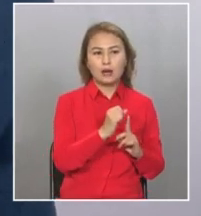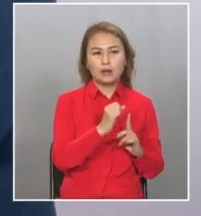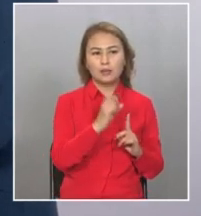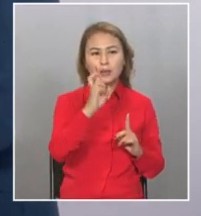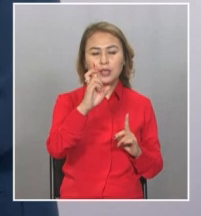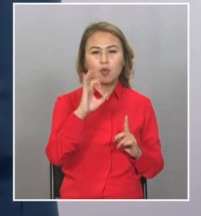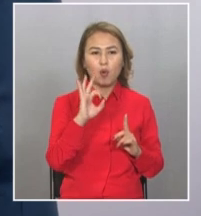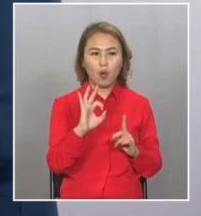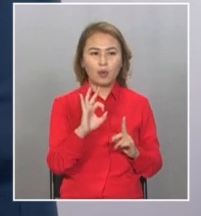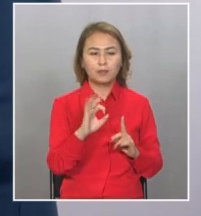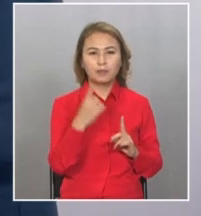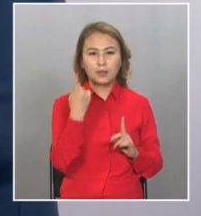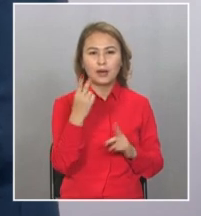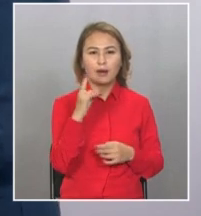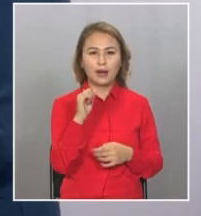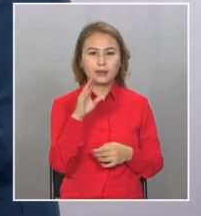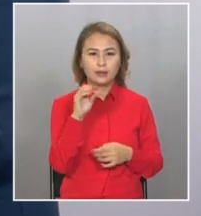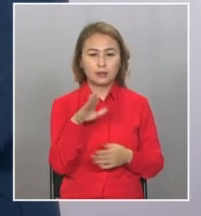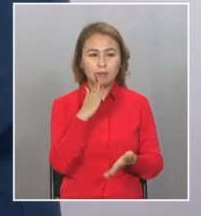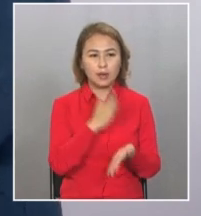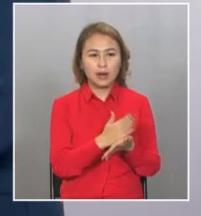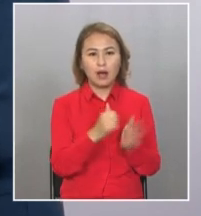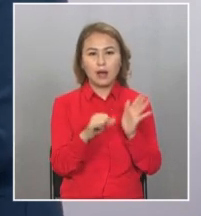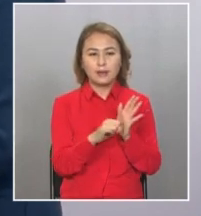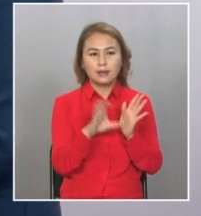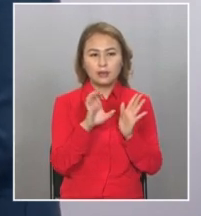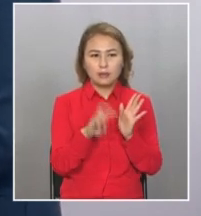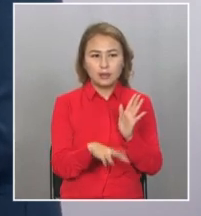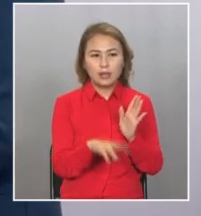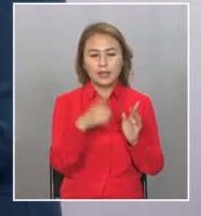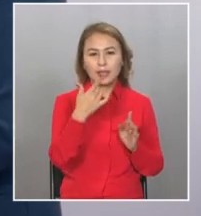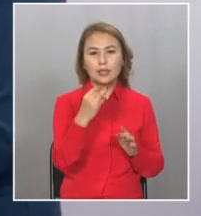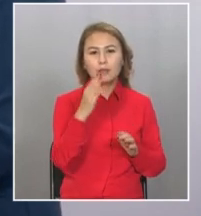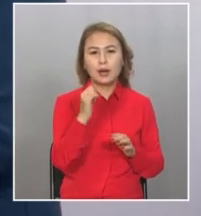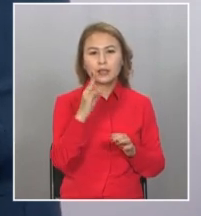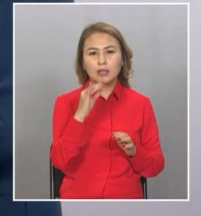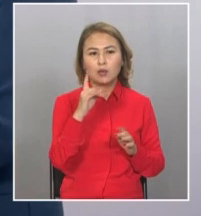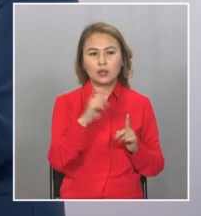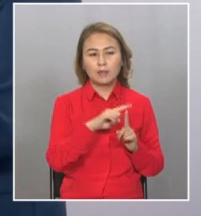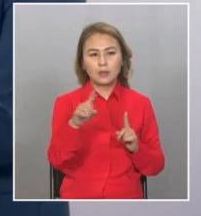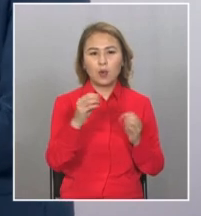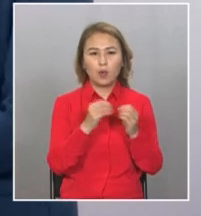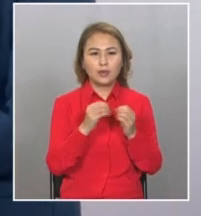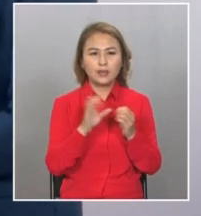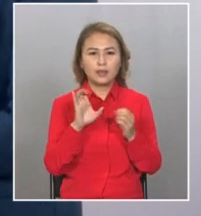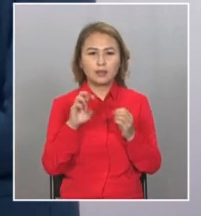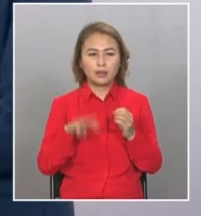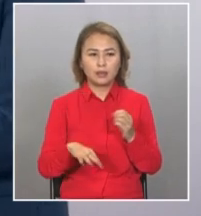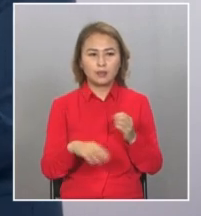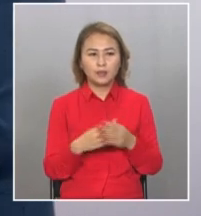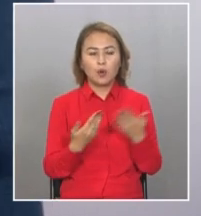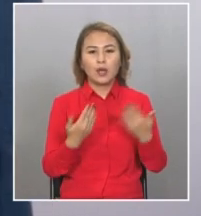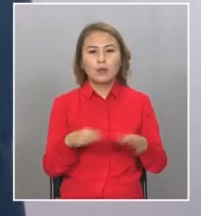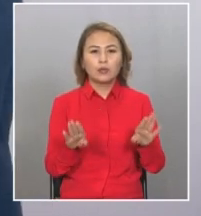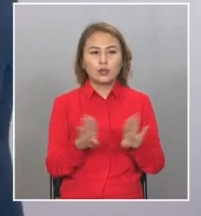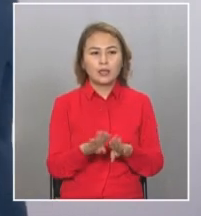үш бұрышында бізде бір катет белгілі 6 сантиметр және гипотенуза белгілі. Ол 10 сантиметрге тең. Олай